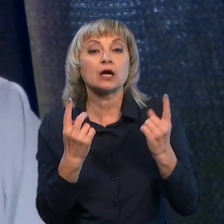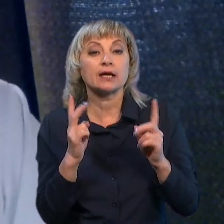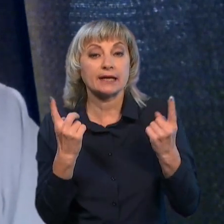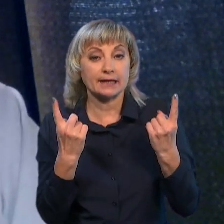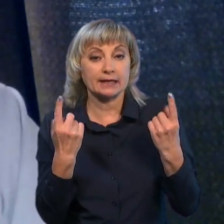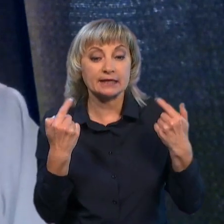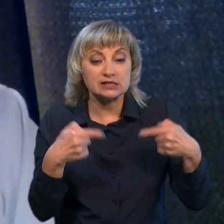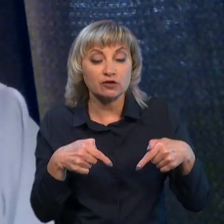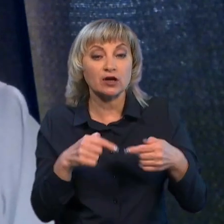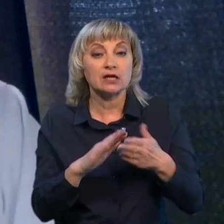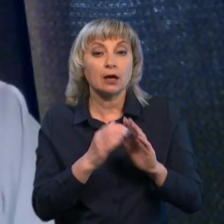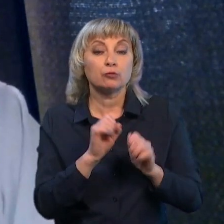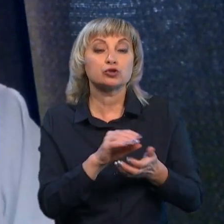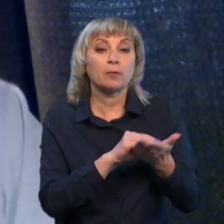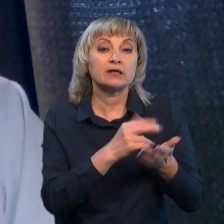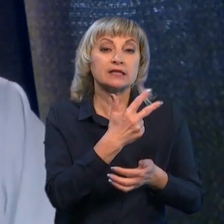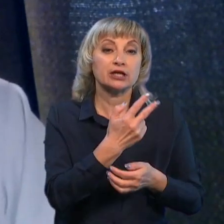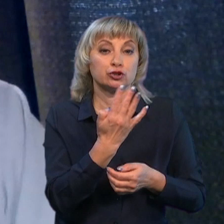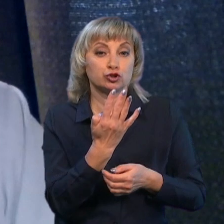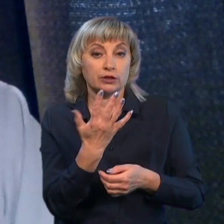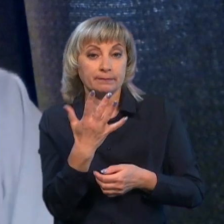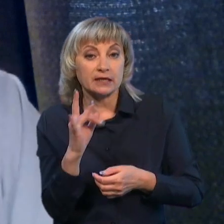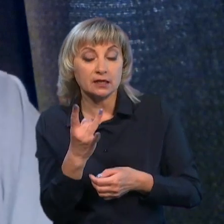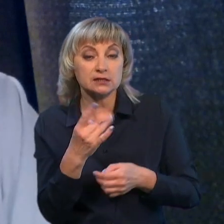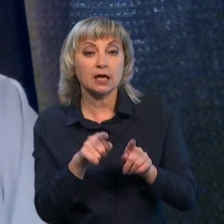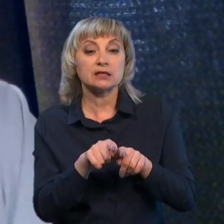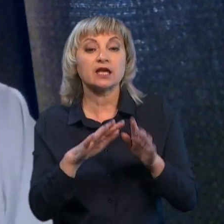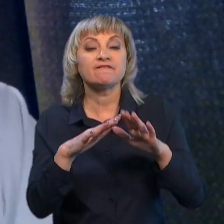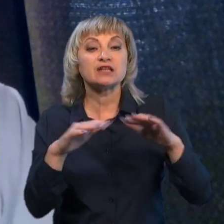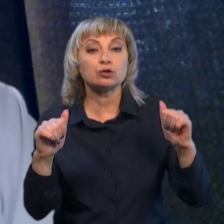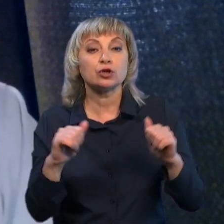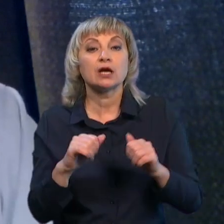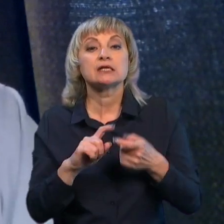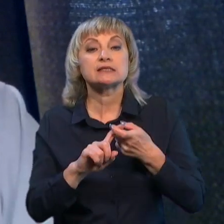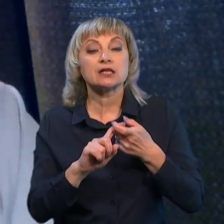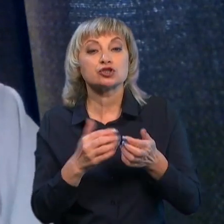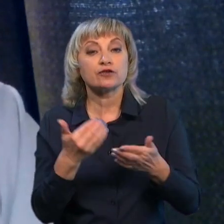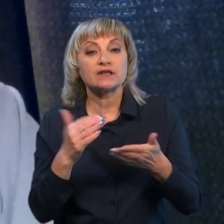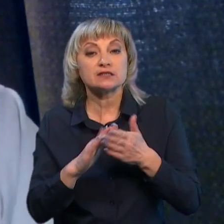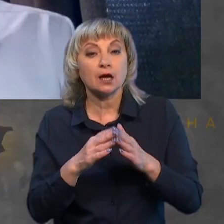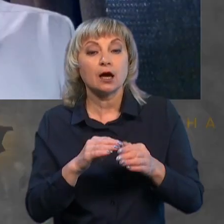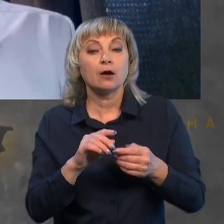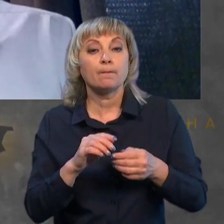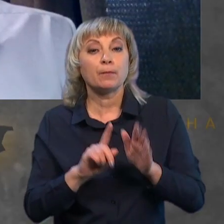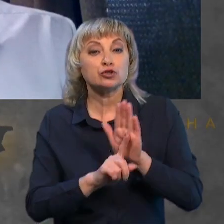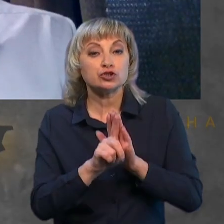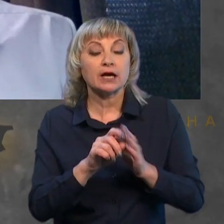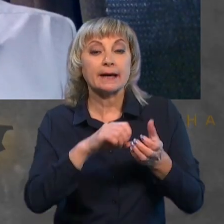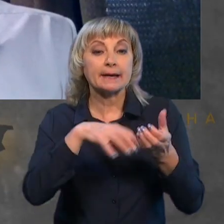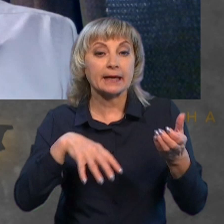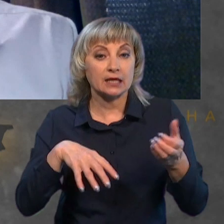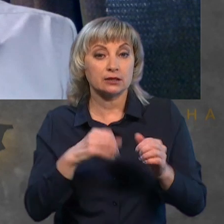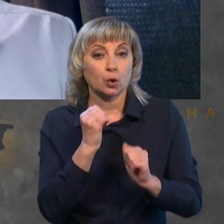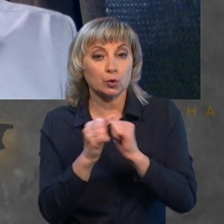може повторюватися і 3, 4, 5 разів. Тобто такі відключення. Все залежатиме, я кажу, від ситуації, там, починаючи від ракетних ударів і завершуючи погодними